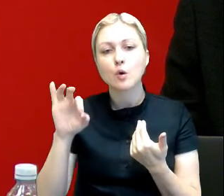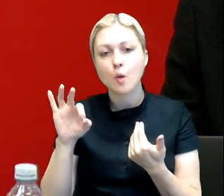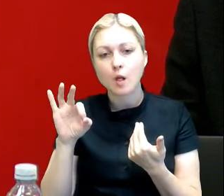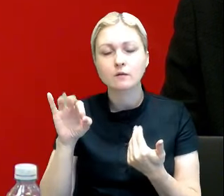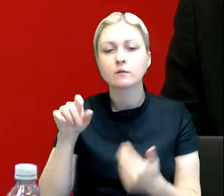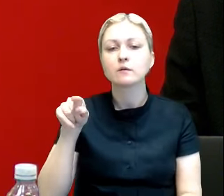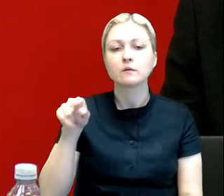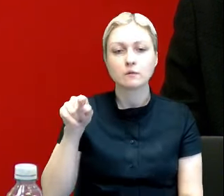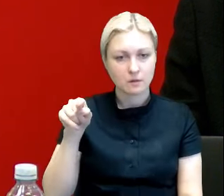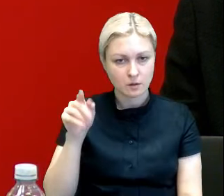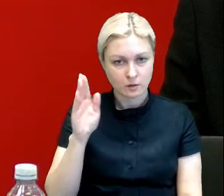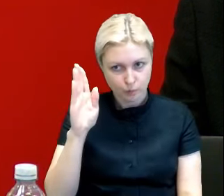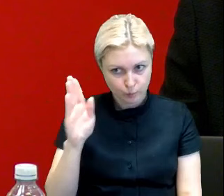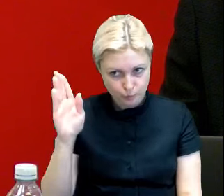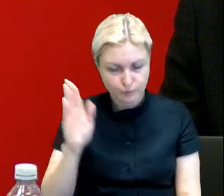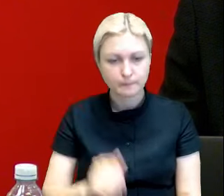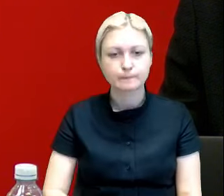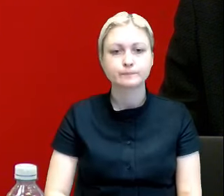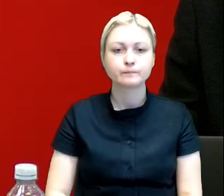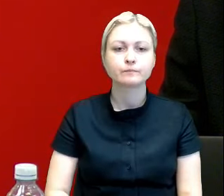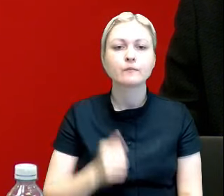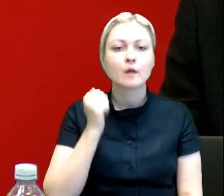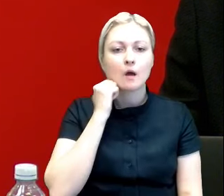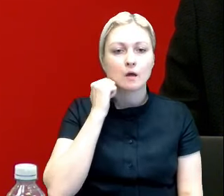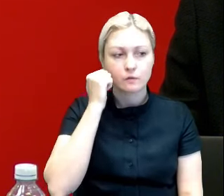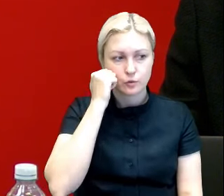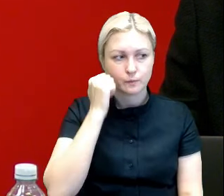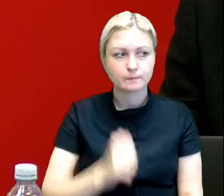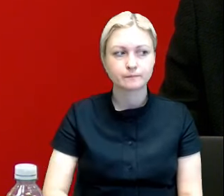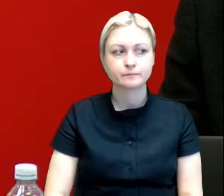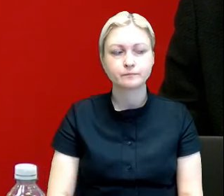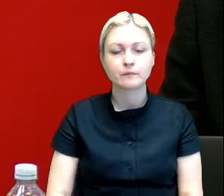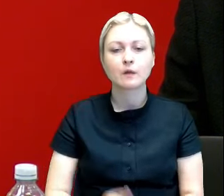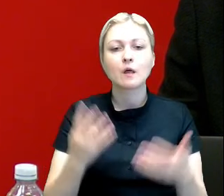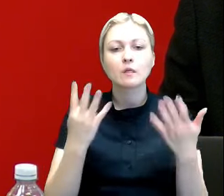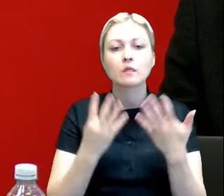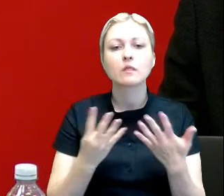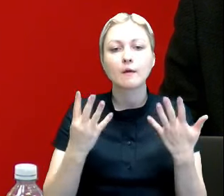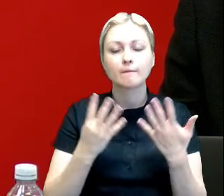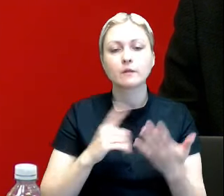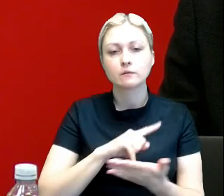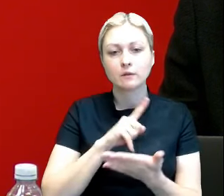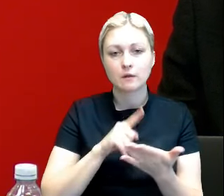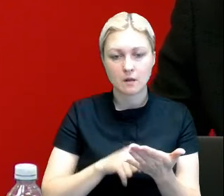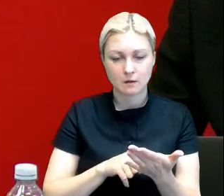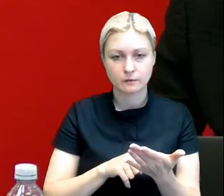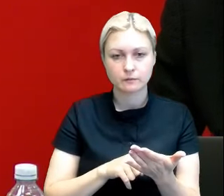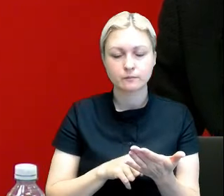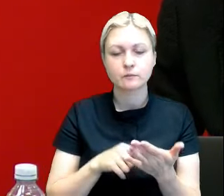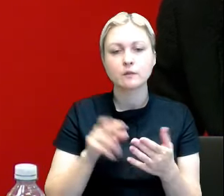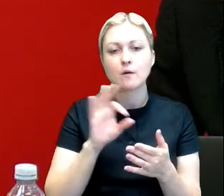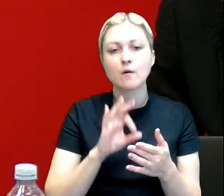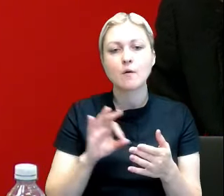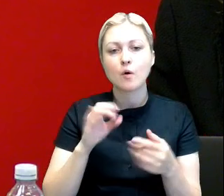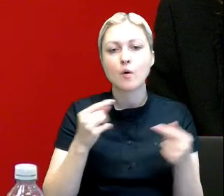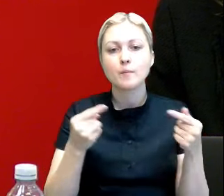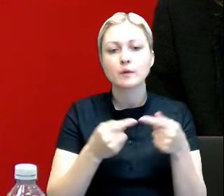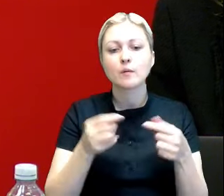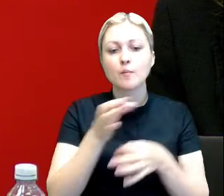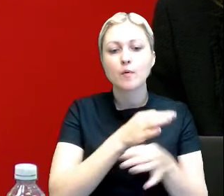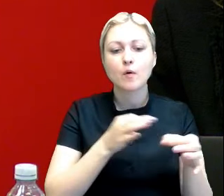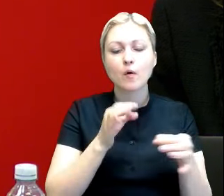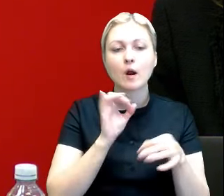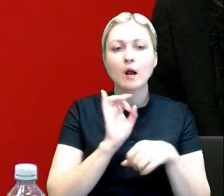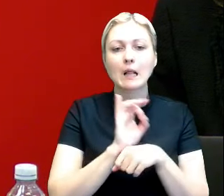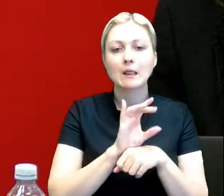už taip ačiū labai jūsų balsai už devintas darbotvarkės klausimas dėl pritarimo projekto klaipėdos pilies